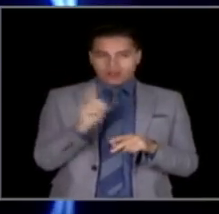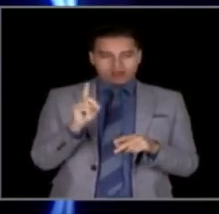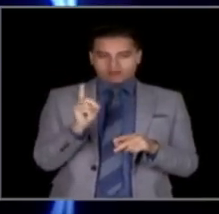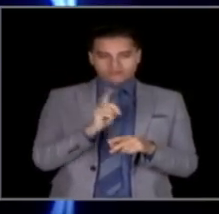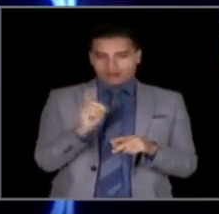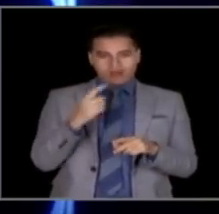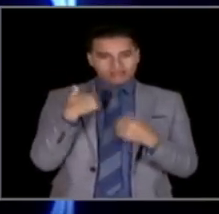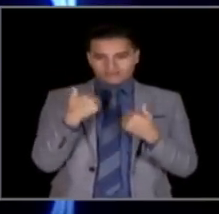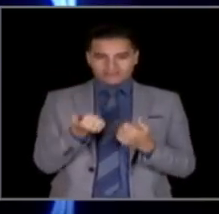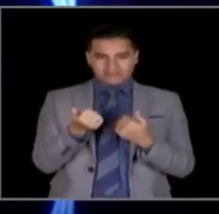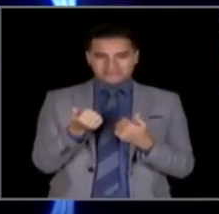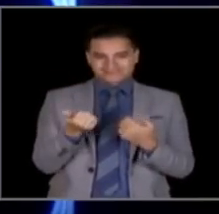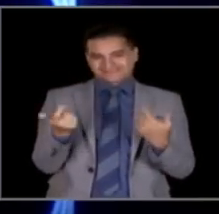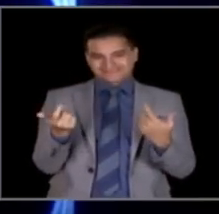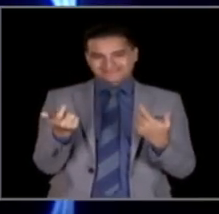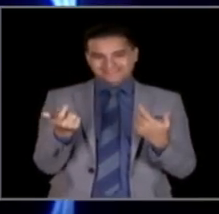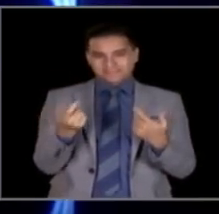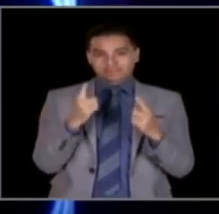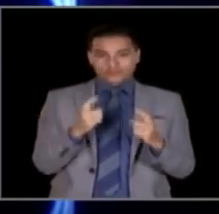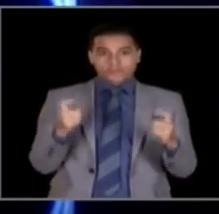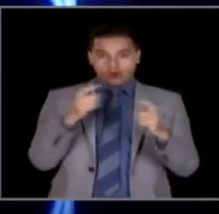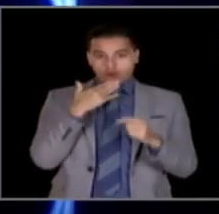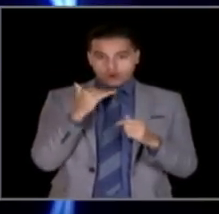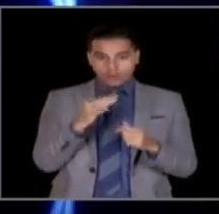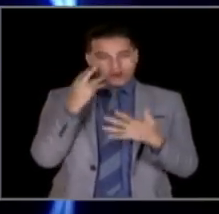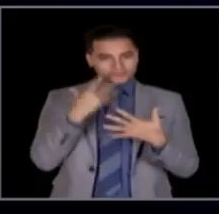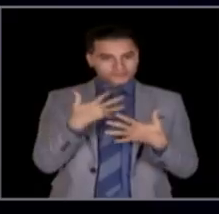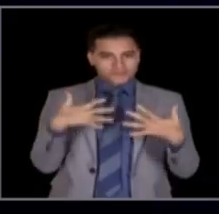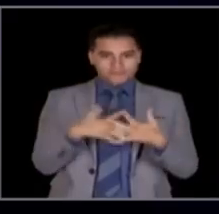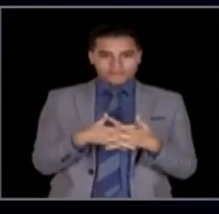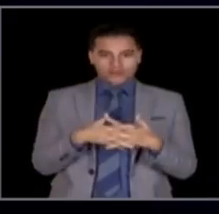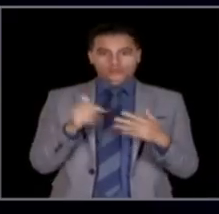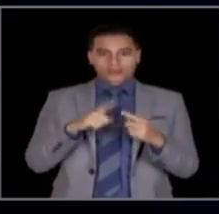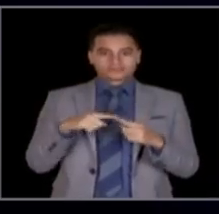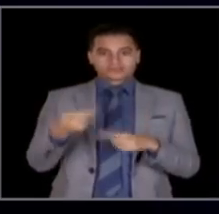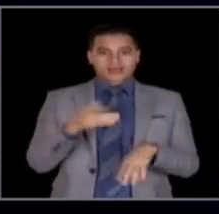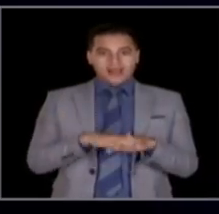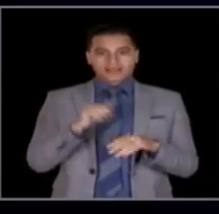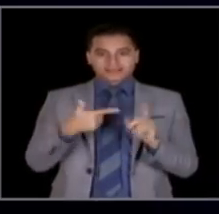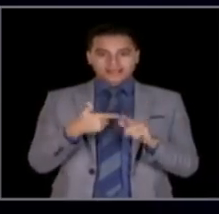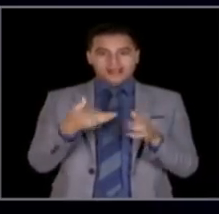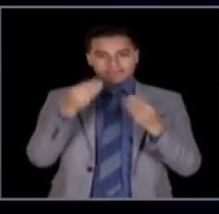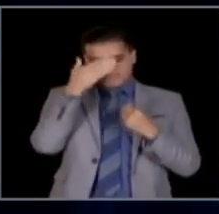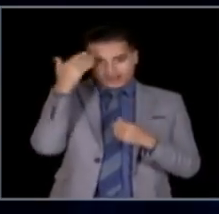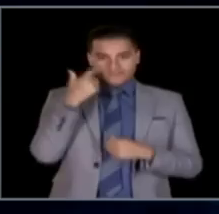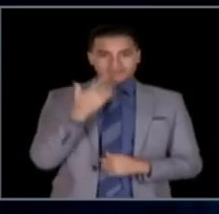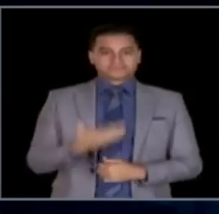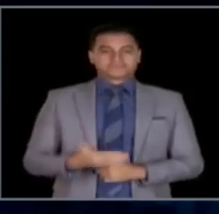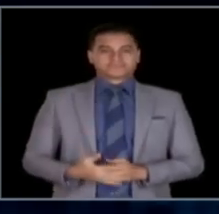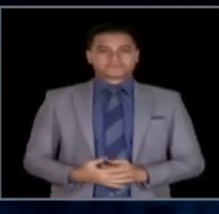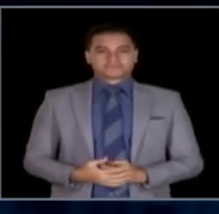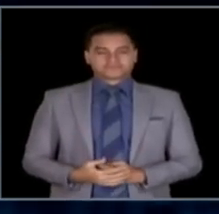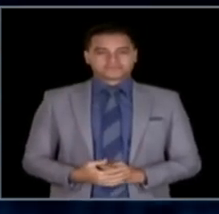خالص. جد؟ خالص. مباراة حلوة هنستمتع بيها. ودلوقتي مع الفقرة التانية، فقرة المعرفة.